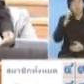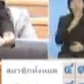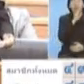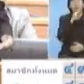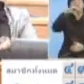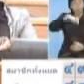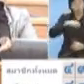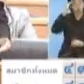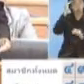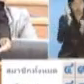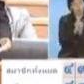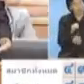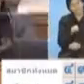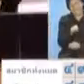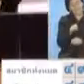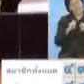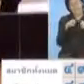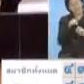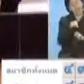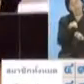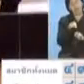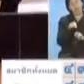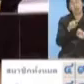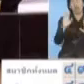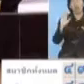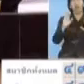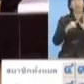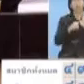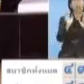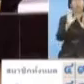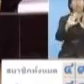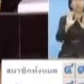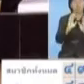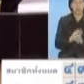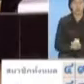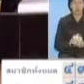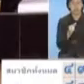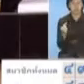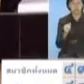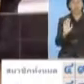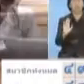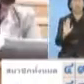มจะอภิปราย เอาเฉพาะประเด็นประท้วงนะครับอย่าไปยกตัวอย่างพาดพิงกัน ท่าน